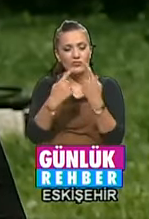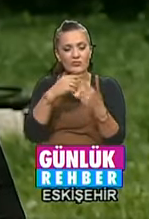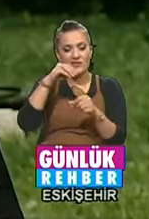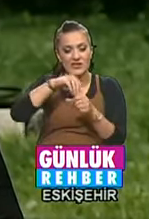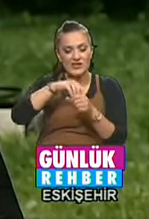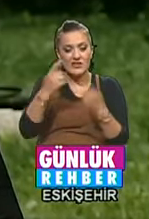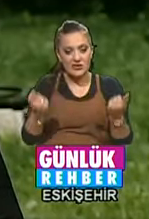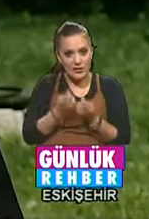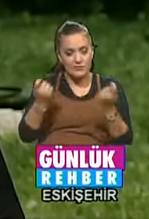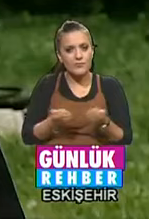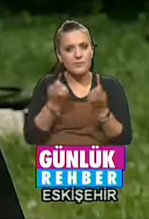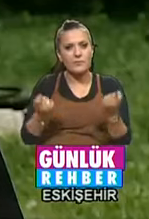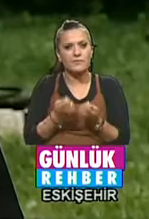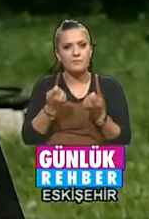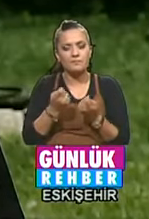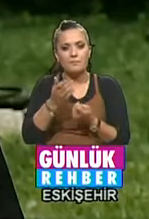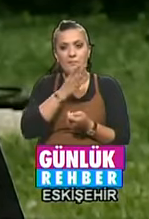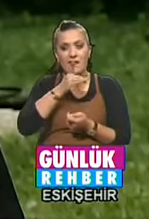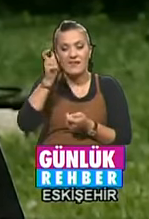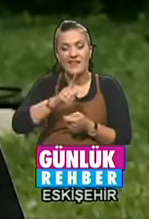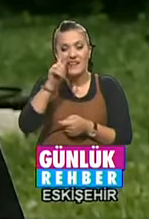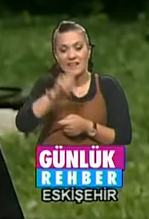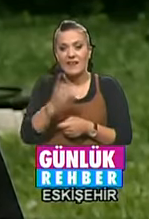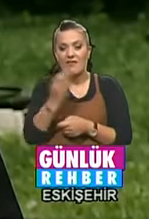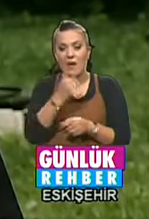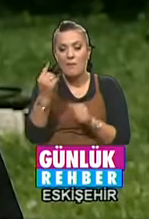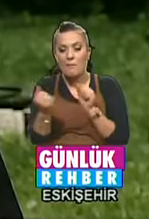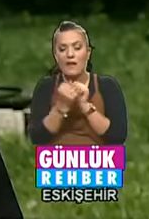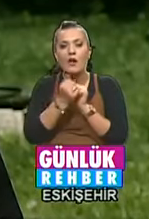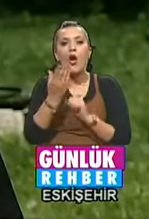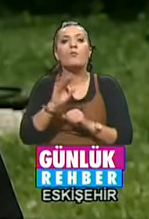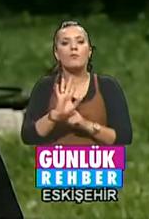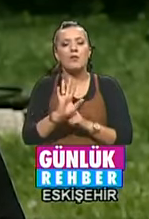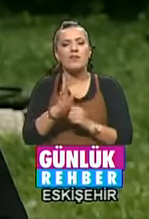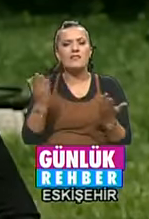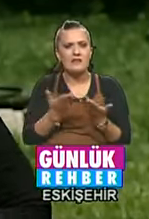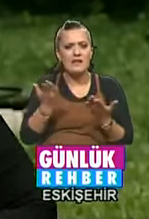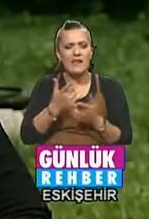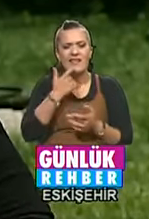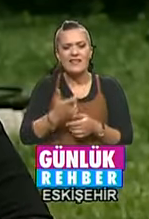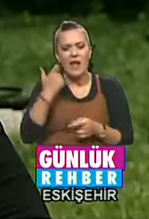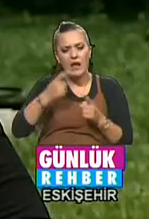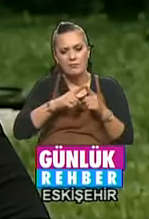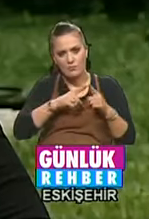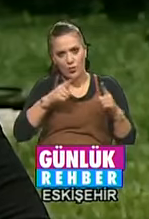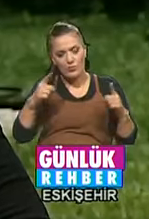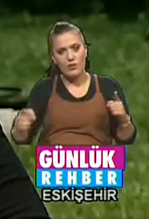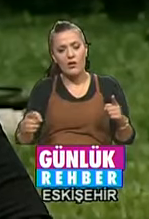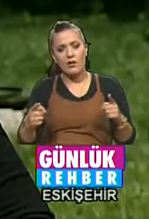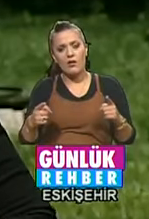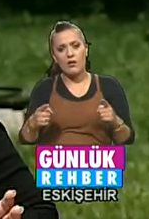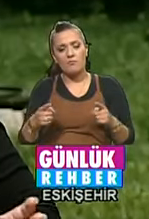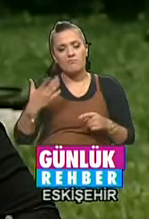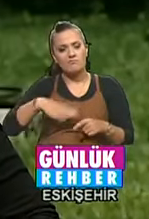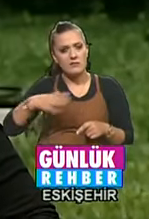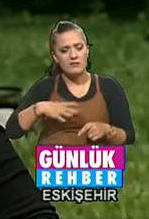üzerinde çalıştığımız bilgiler ilk defa bir araya gelmiyorlar. Zaten çok tarih doğru. boyunca